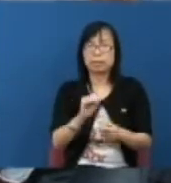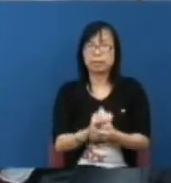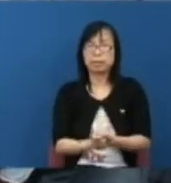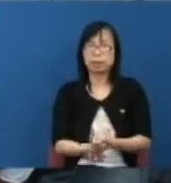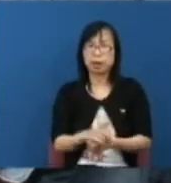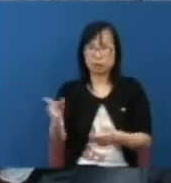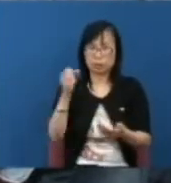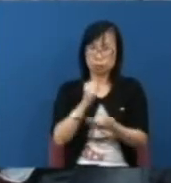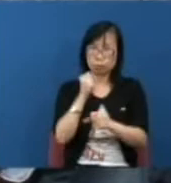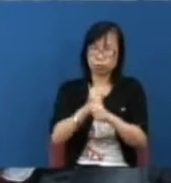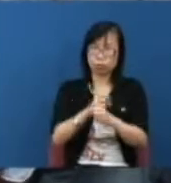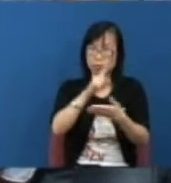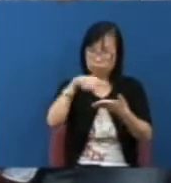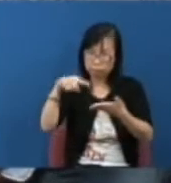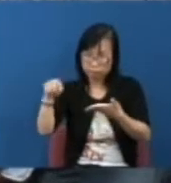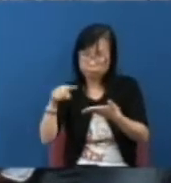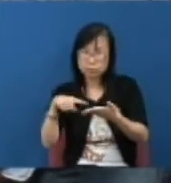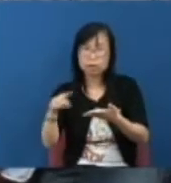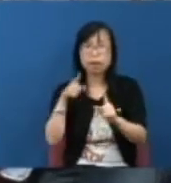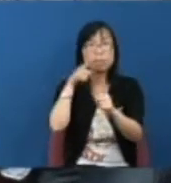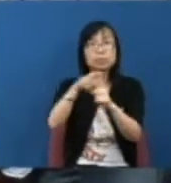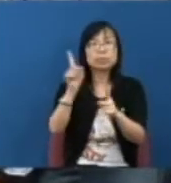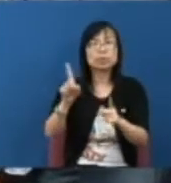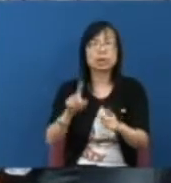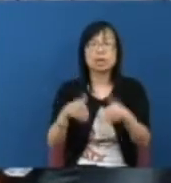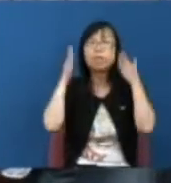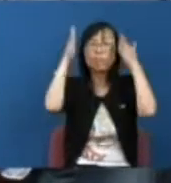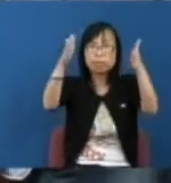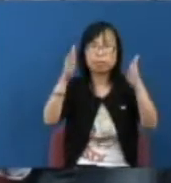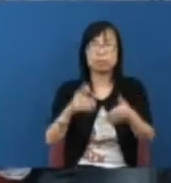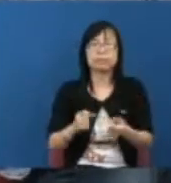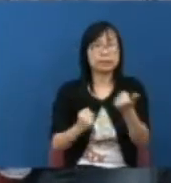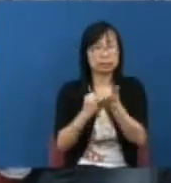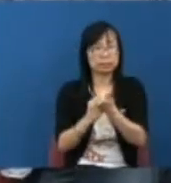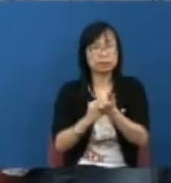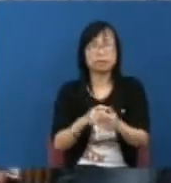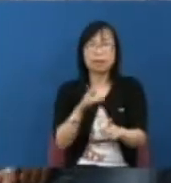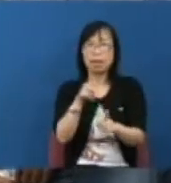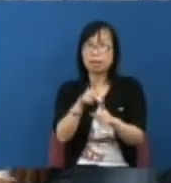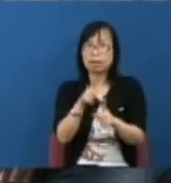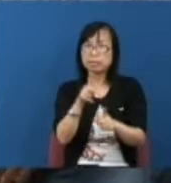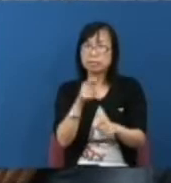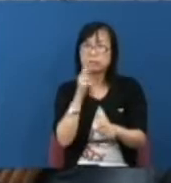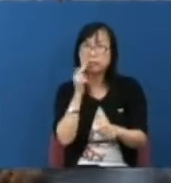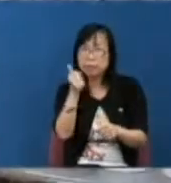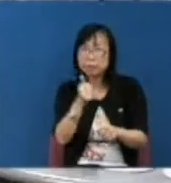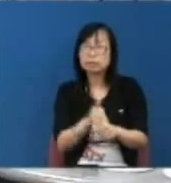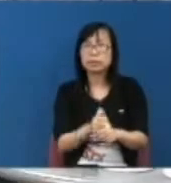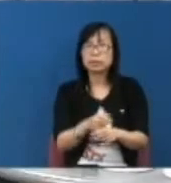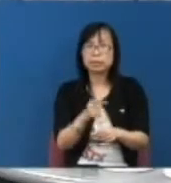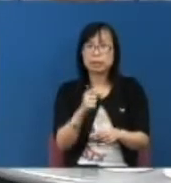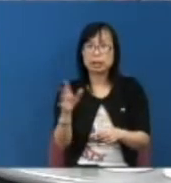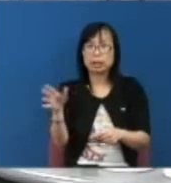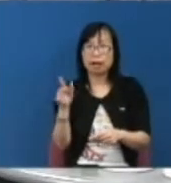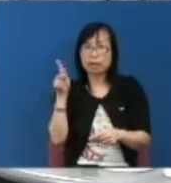卷個目的都係咁樣啫，即係我哋睇到佢哋個係個方向支唔支持，唔需要係有咩利益存在喺裏邊。 或者 Keith 可唔可以再行多一步